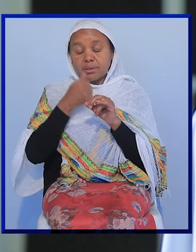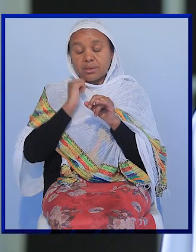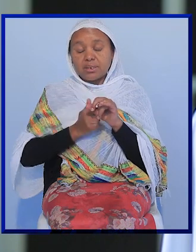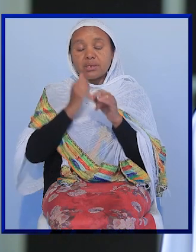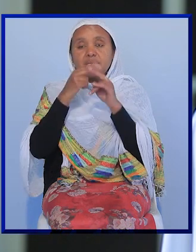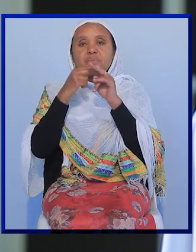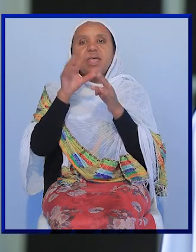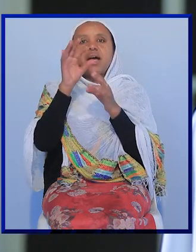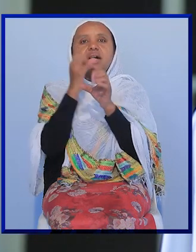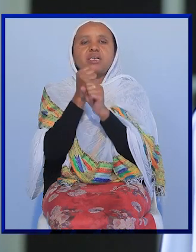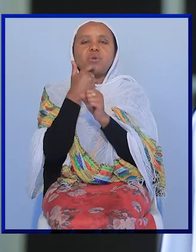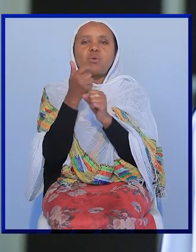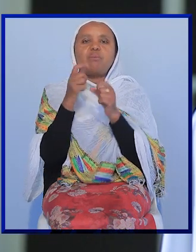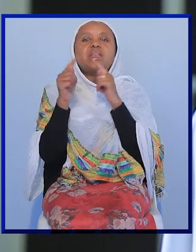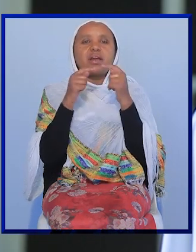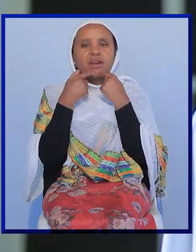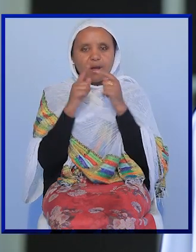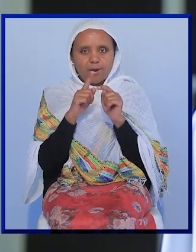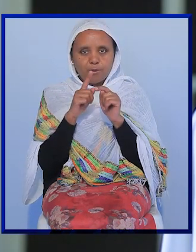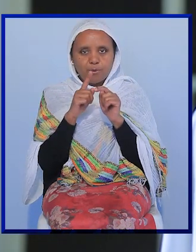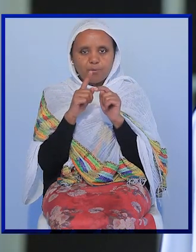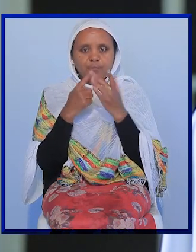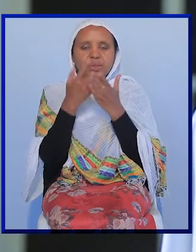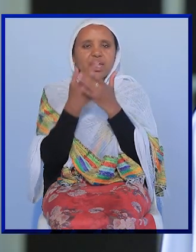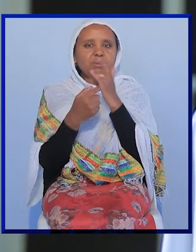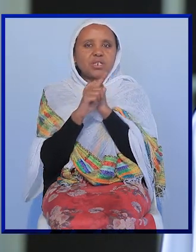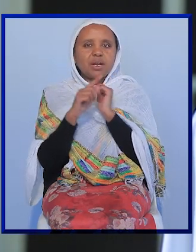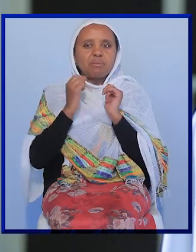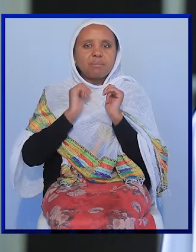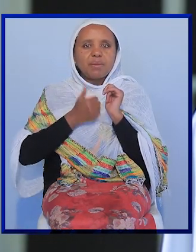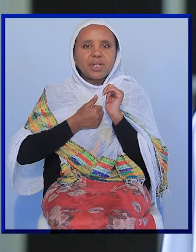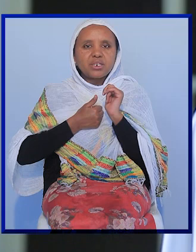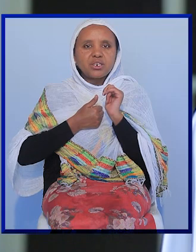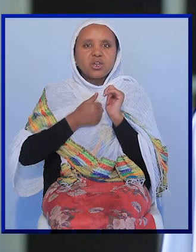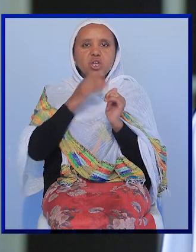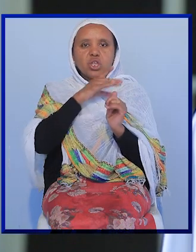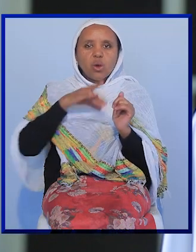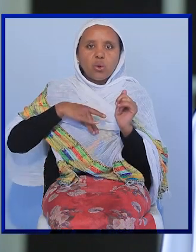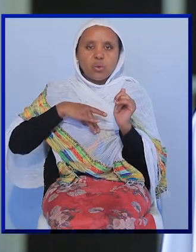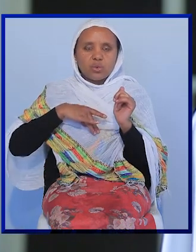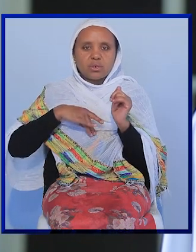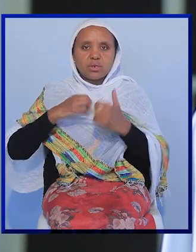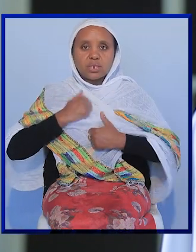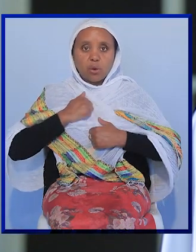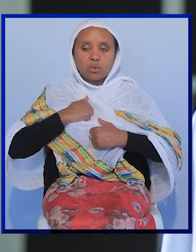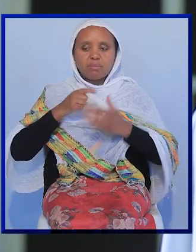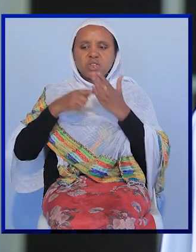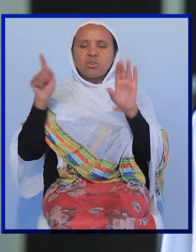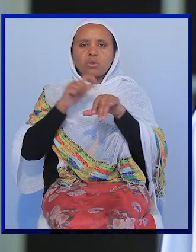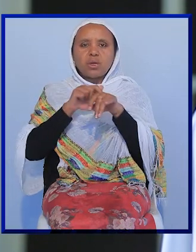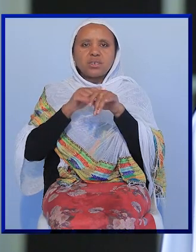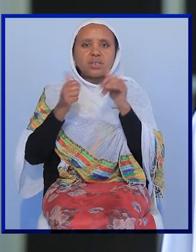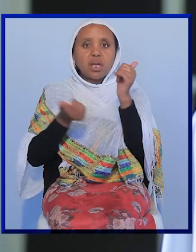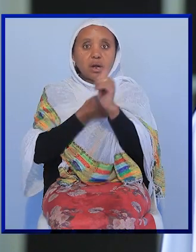በታሪክ ይሞግታሉ፣ እንዲህ ይህንን ነገር እያነሱ። ይህም ብቻ አይደለም፣ እመቤታችን የሄሮድስ ሰራዊት በስደቷ ጊዜ